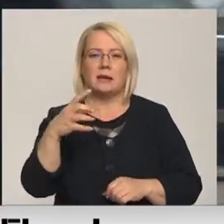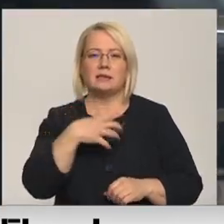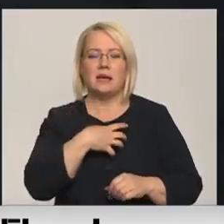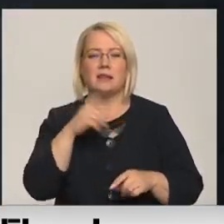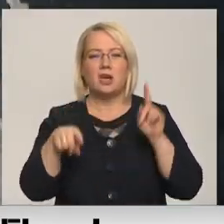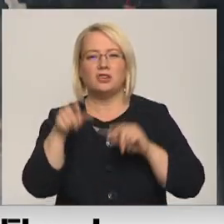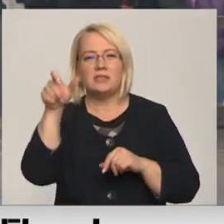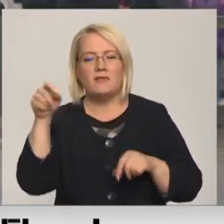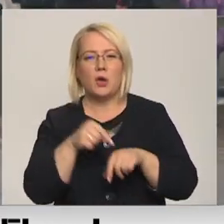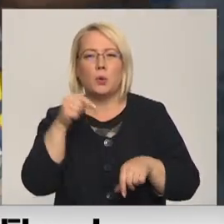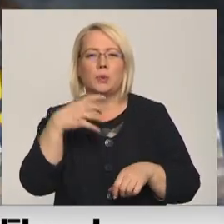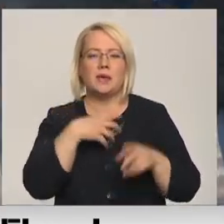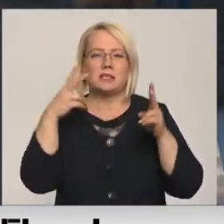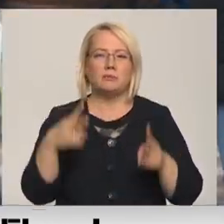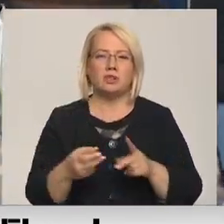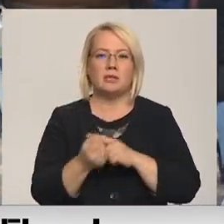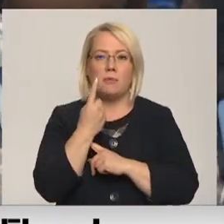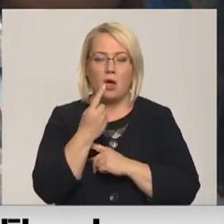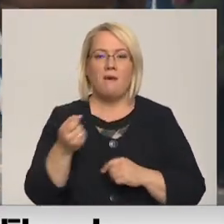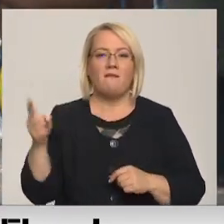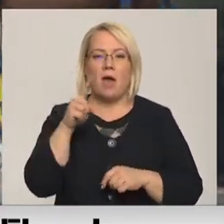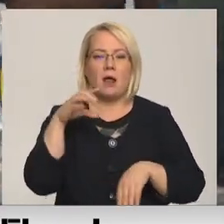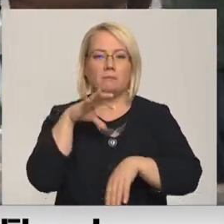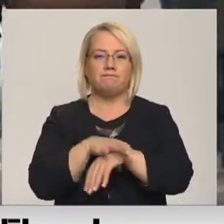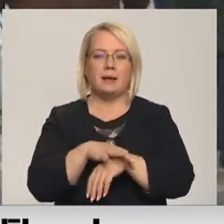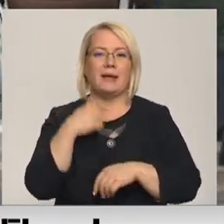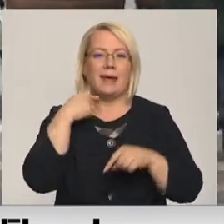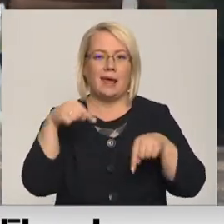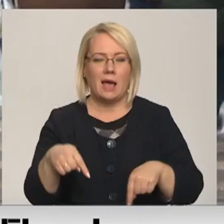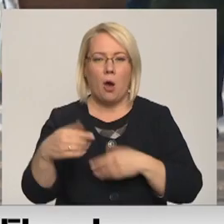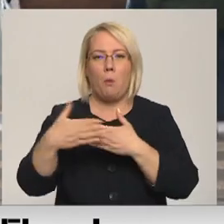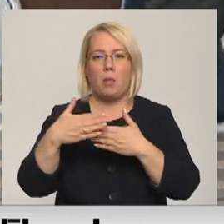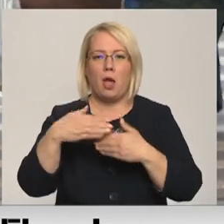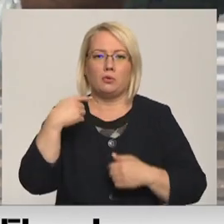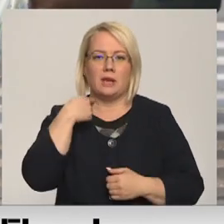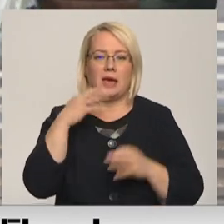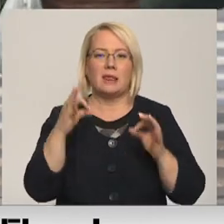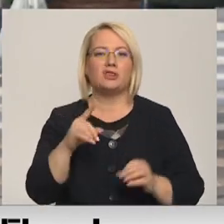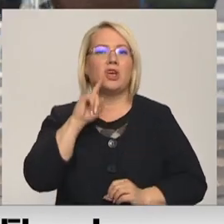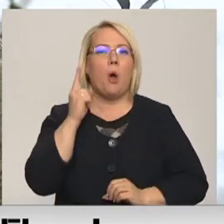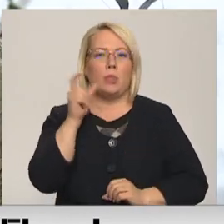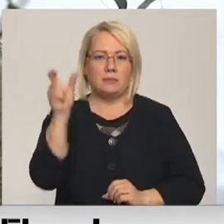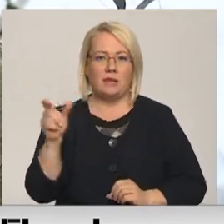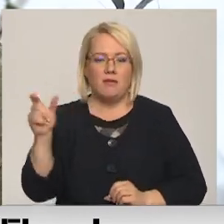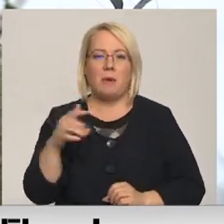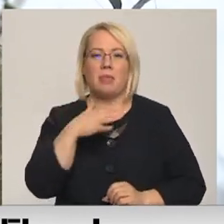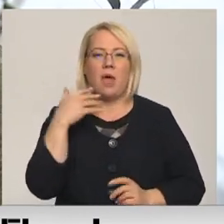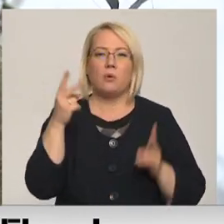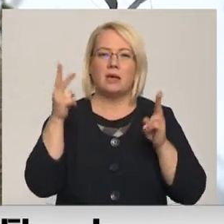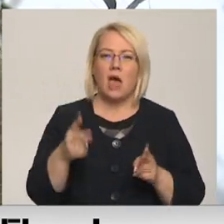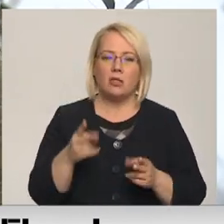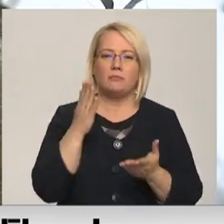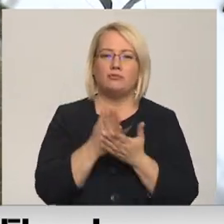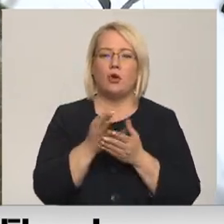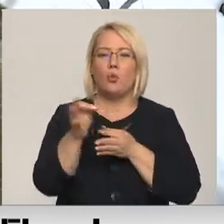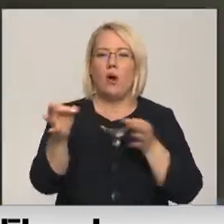simptomus. Visvairāk omikrona gadījumu atklāti Rīgā un Pierīgā gados jauniem cilvēkiem, taču vairāk gadījumu konstatēt arī